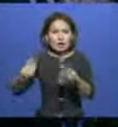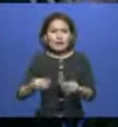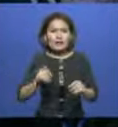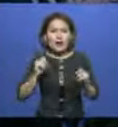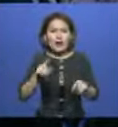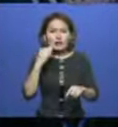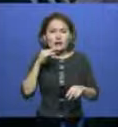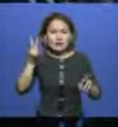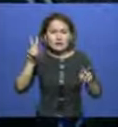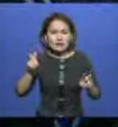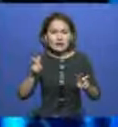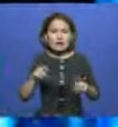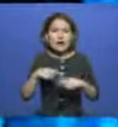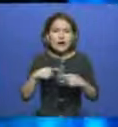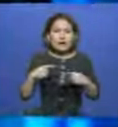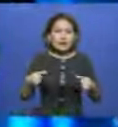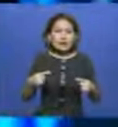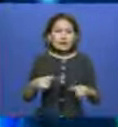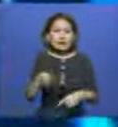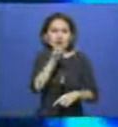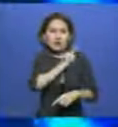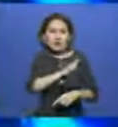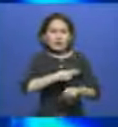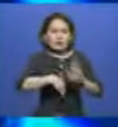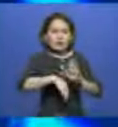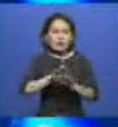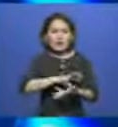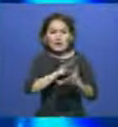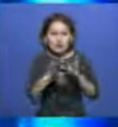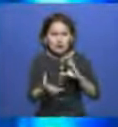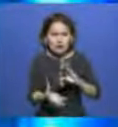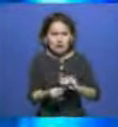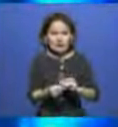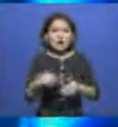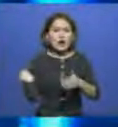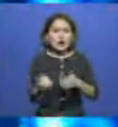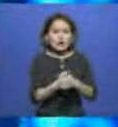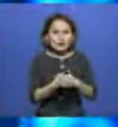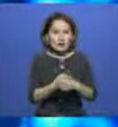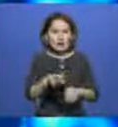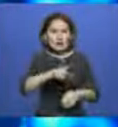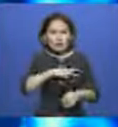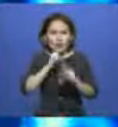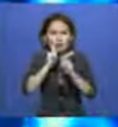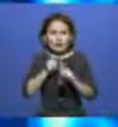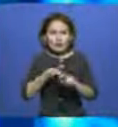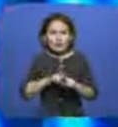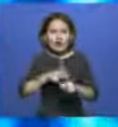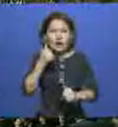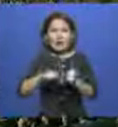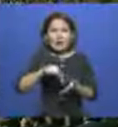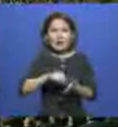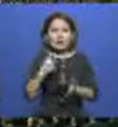сапа сыйлығы өнімдер немесе қызмет көрсету сапасы саласындағы жақсы нәтижеге қол жеткізгендер үшін берілді. Биыл байқауға